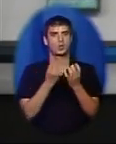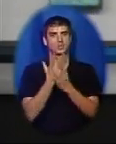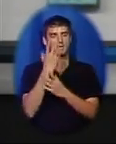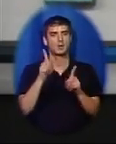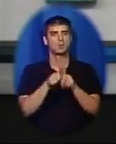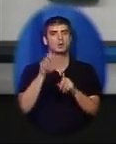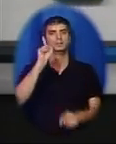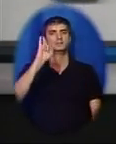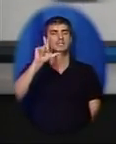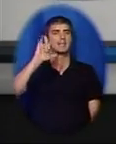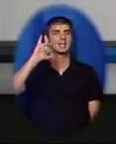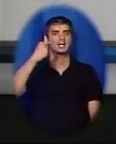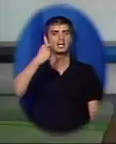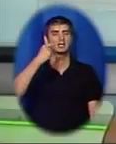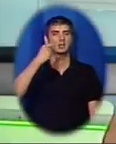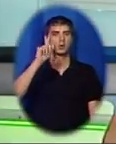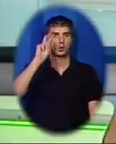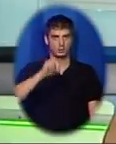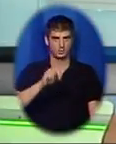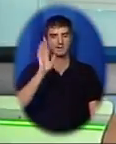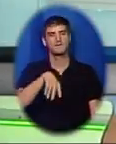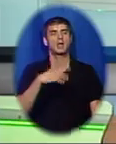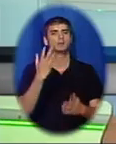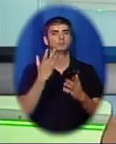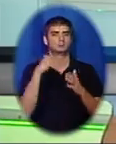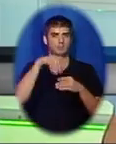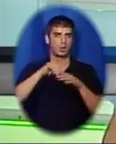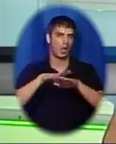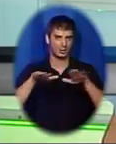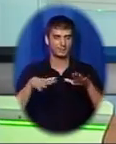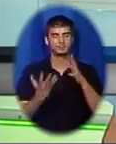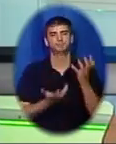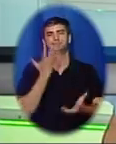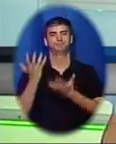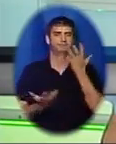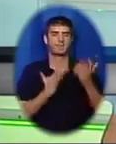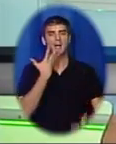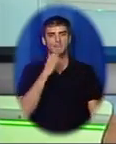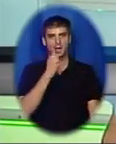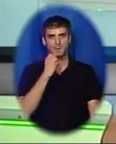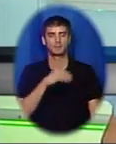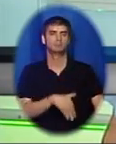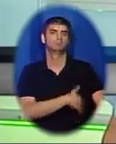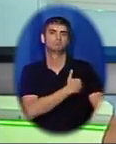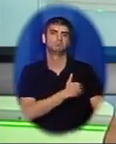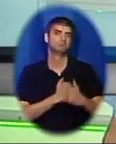כמו סיליקון, וחומרים שיש באדמה, מחממים את כל התערובת הזאת לחום